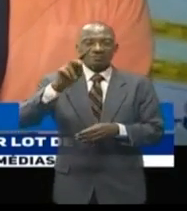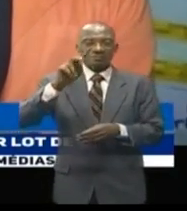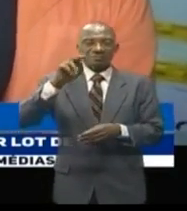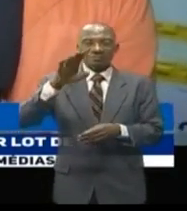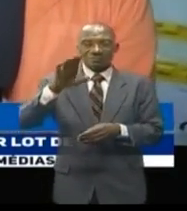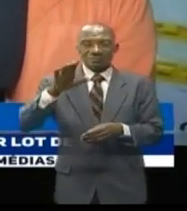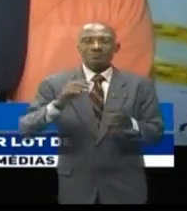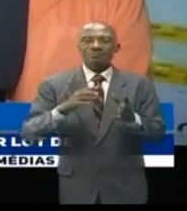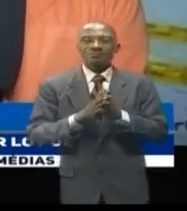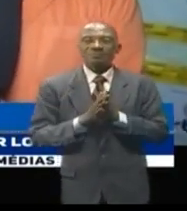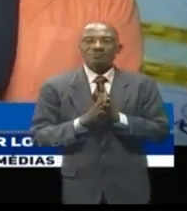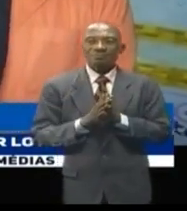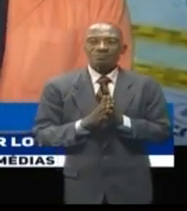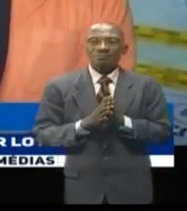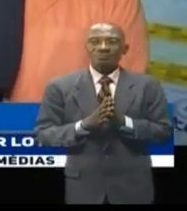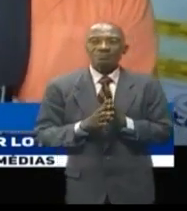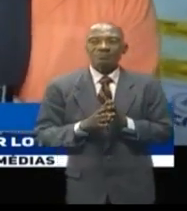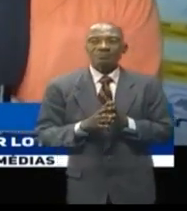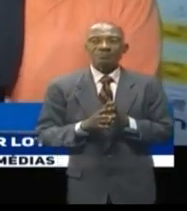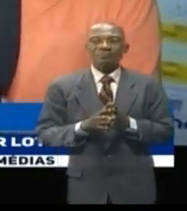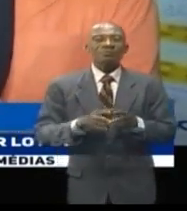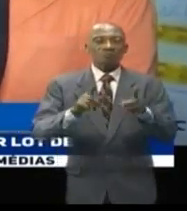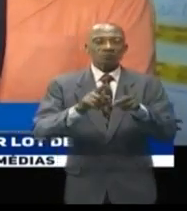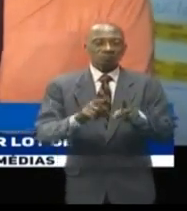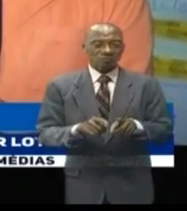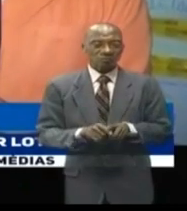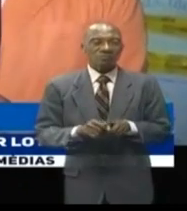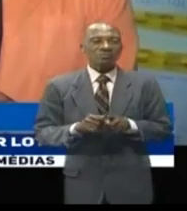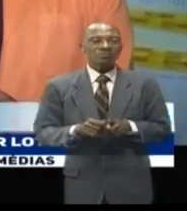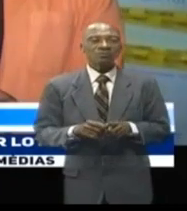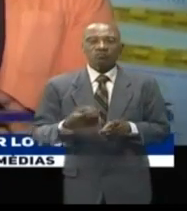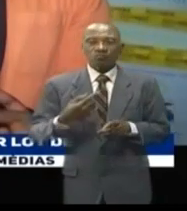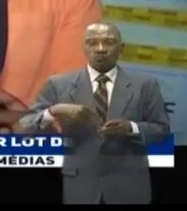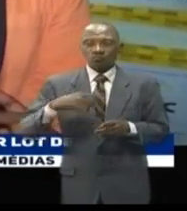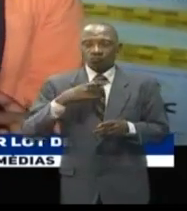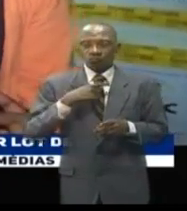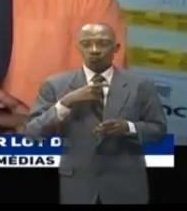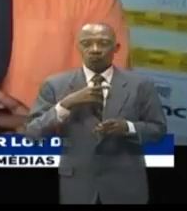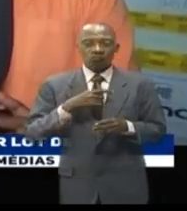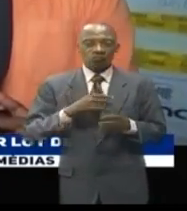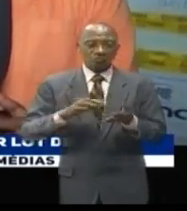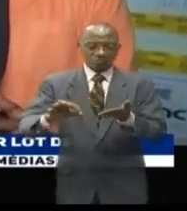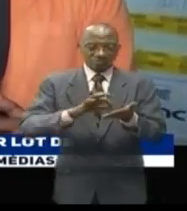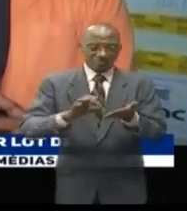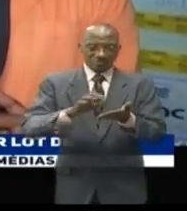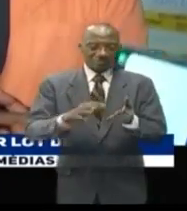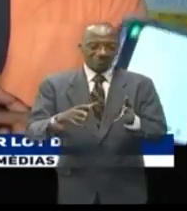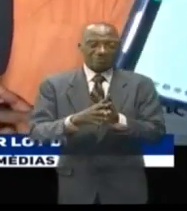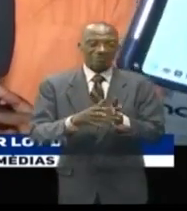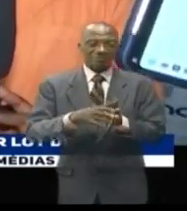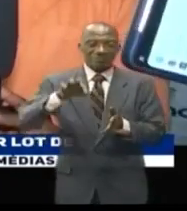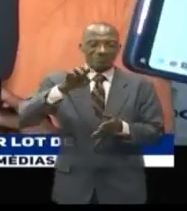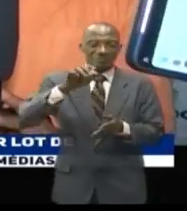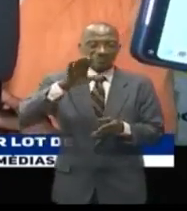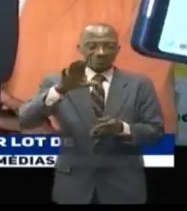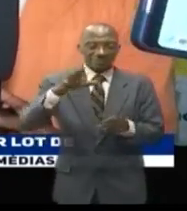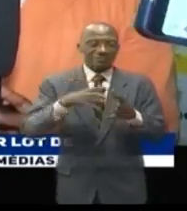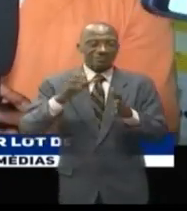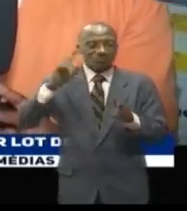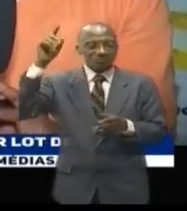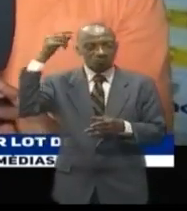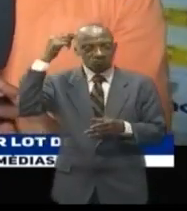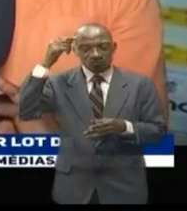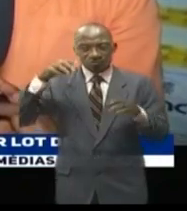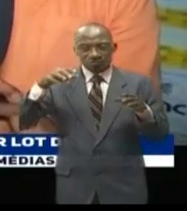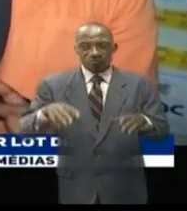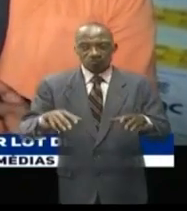nous avons pu conclure avec la RTNC et particulièrement avec la RTC le gouvernement congolais en fin